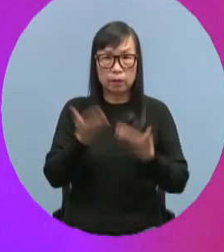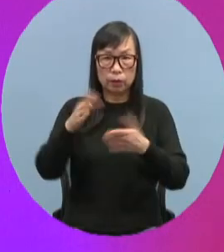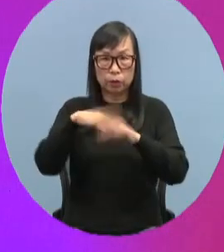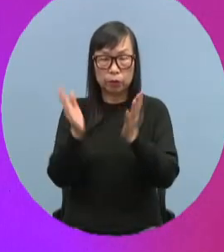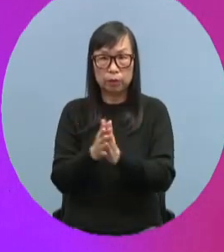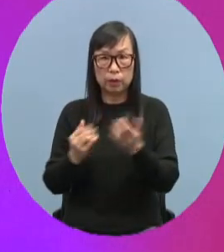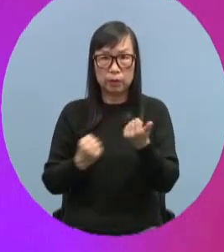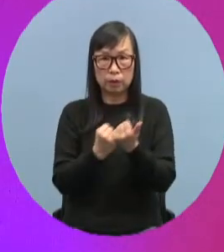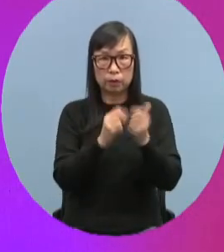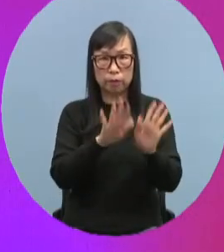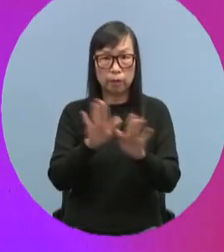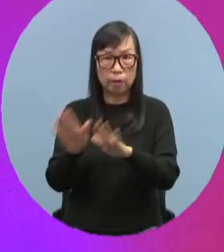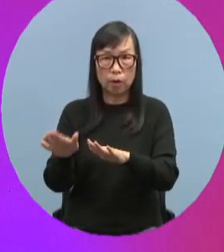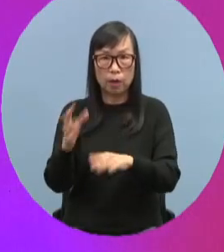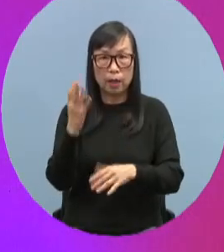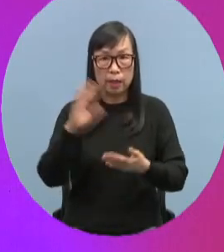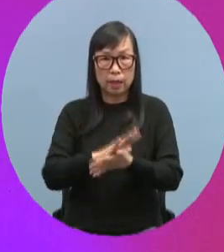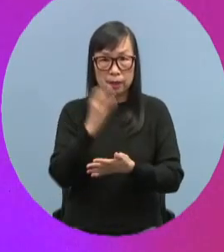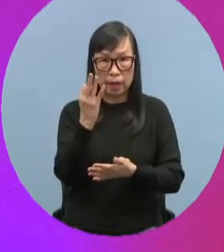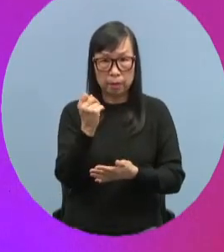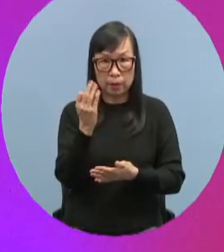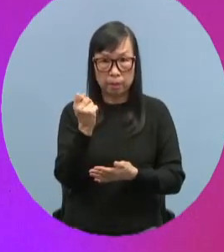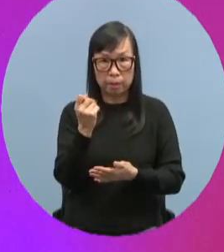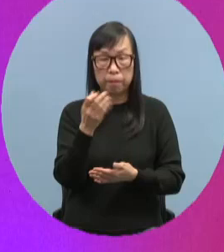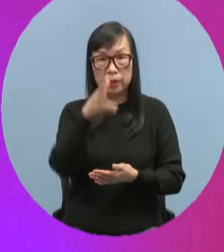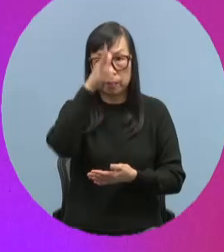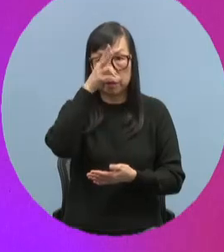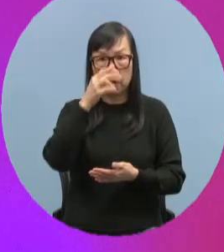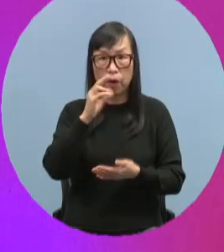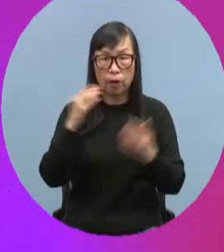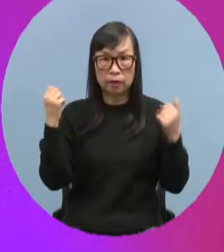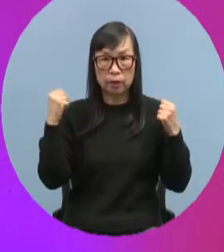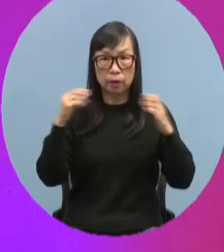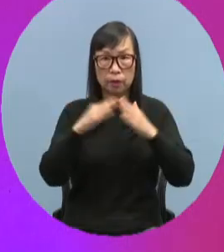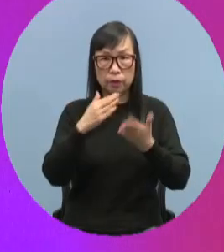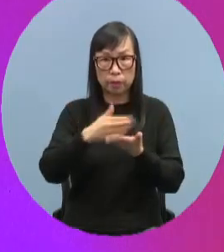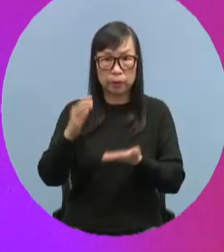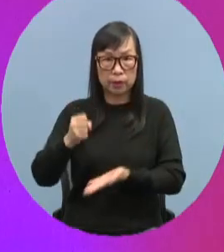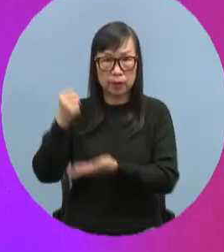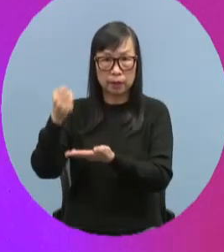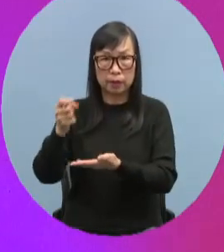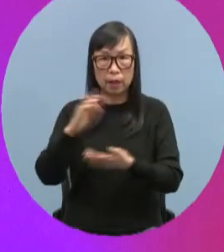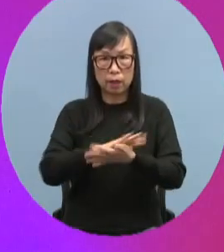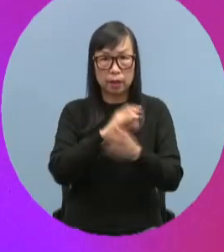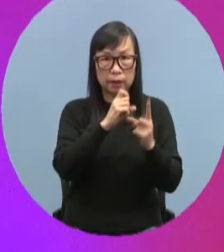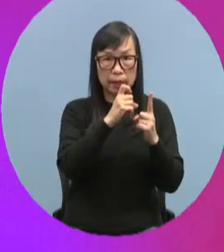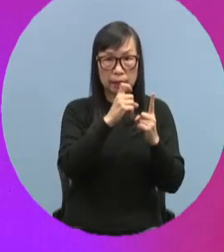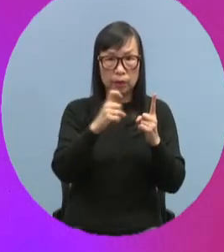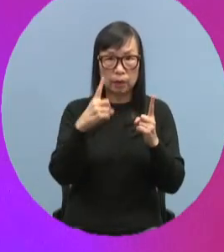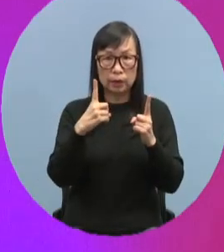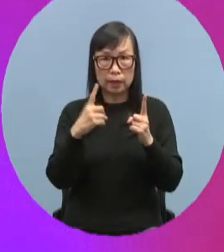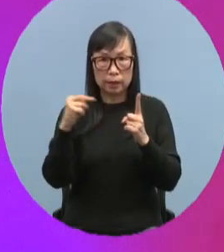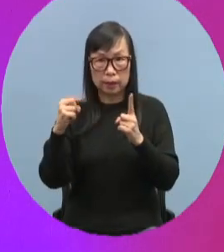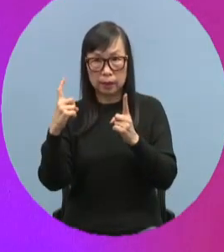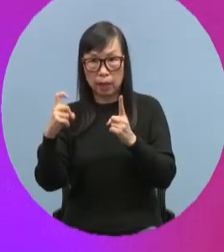务。30年嚟，政府向体院的拨款由1991至